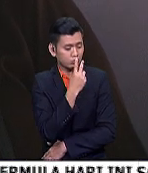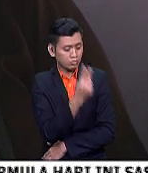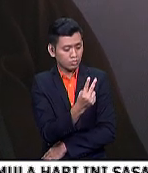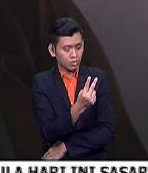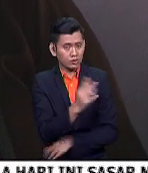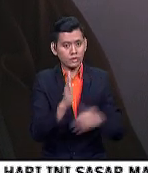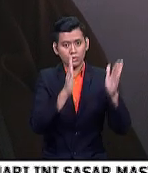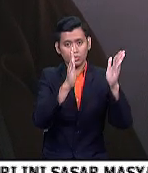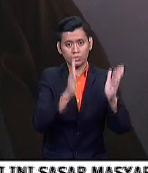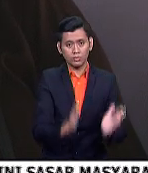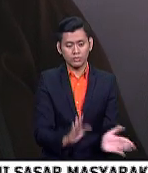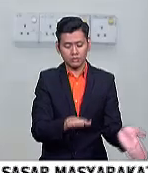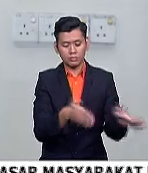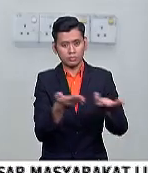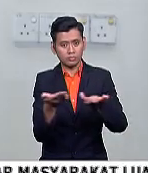jenazah.